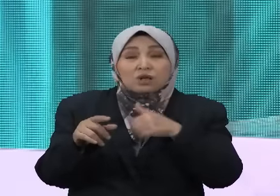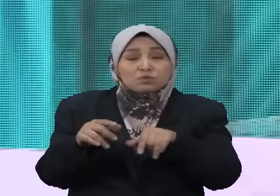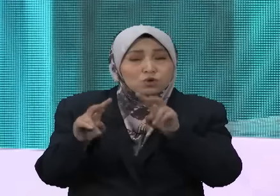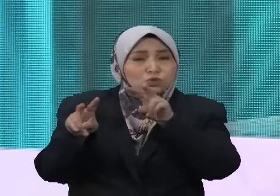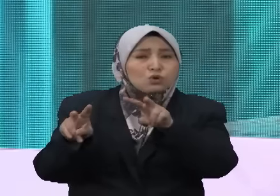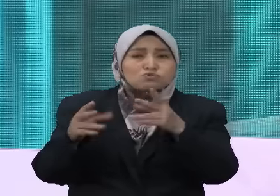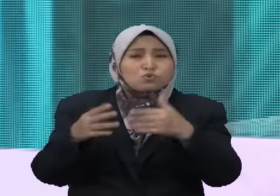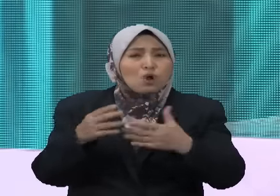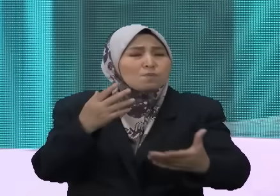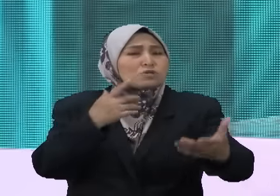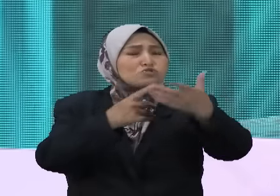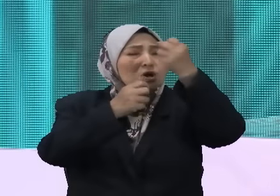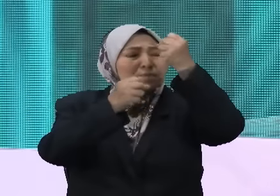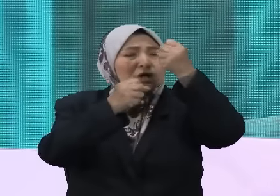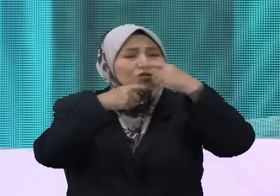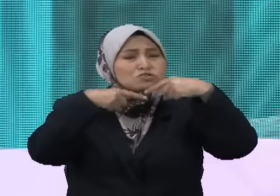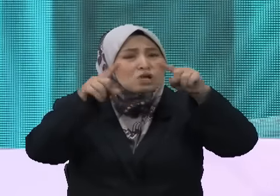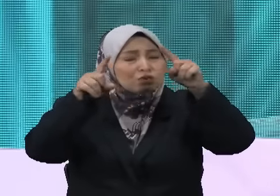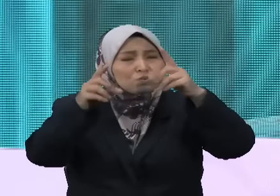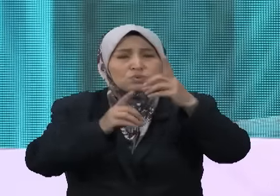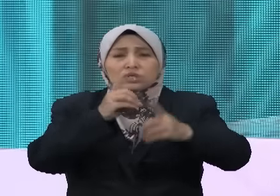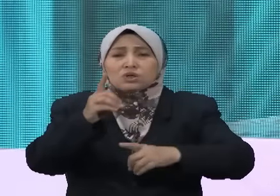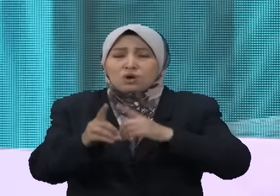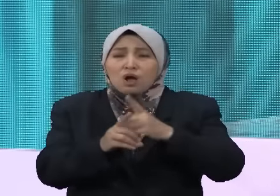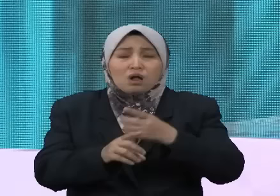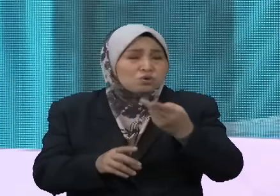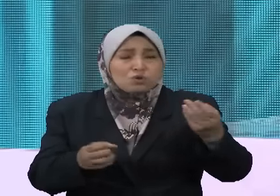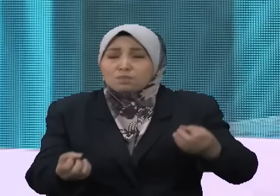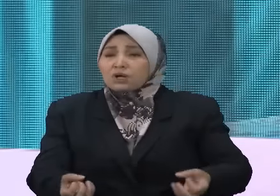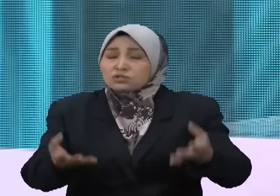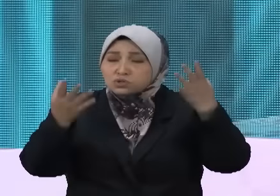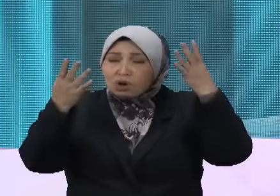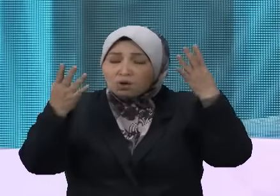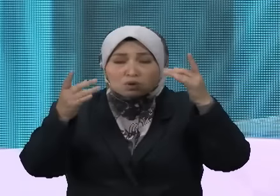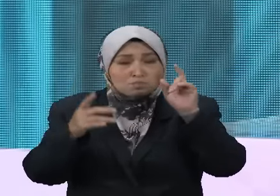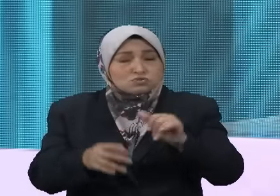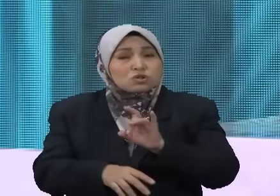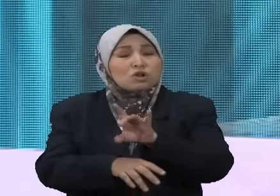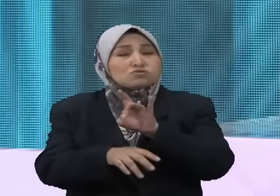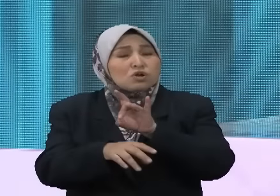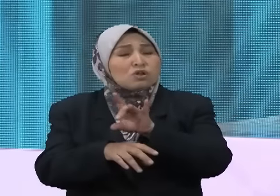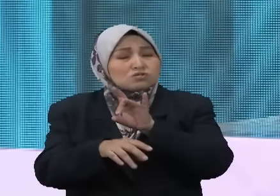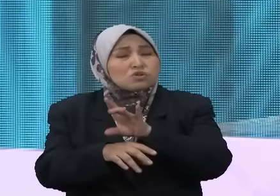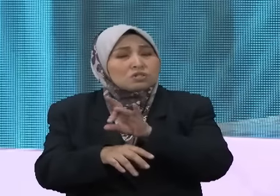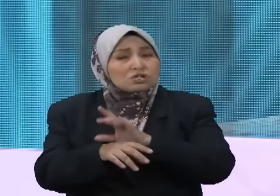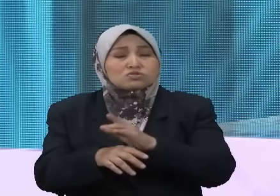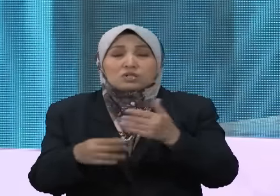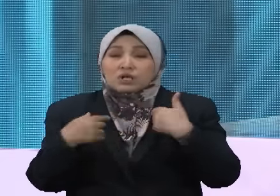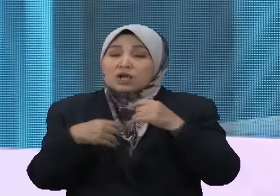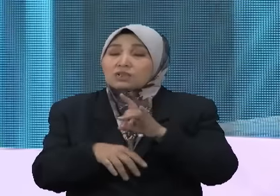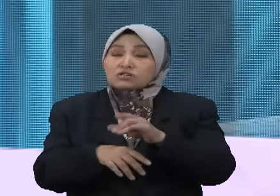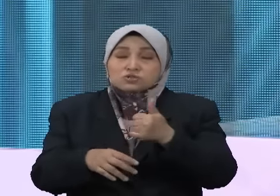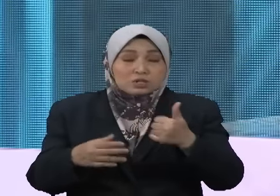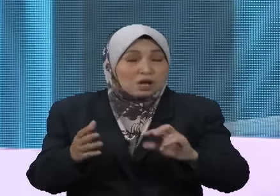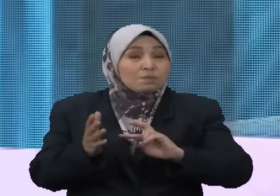dia ni dah mencapai kejayaan atas dunia maksud dia harta dia banyak maksud dia mesti nasihat nasihat dia semua adalah nasihat yang